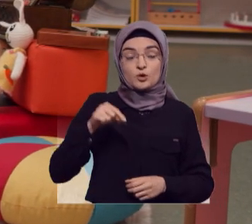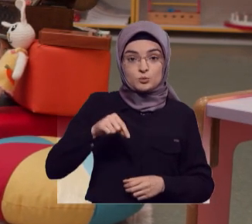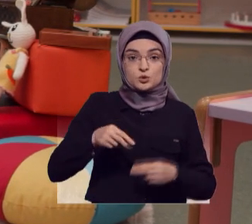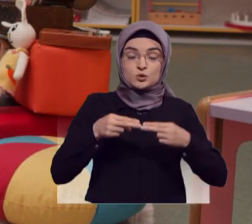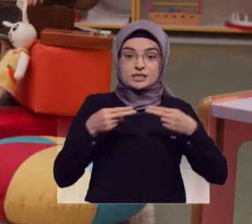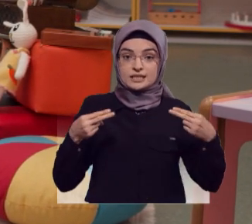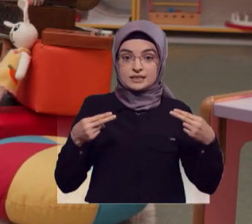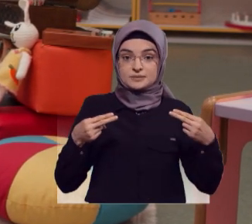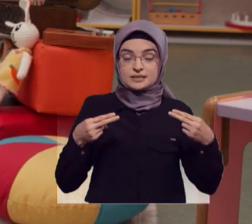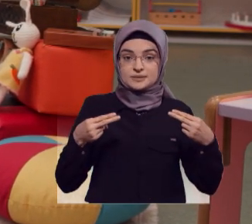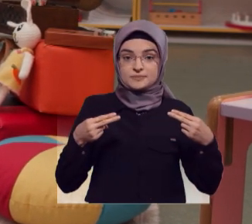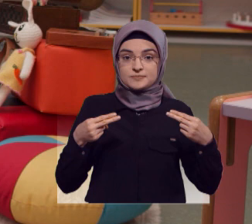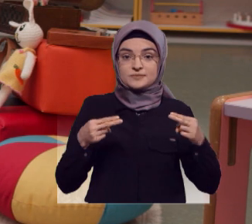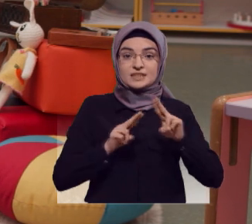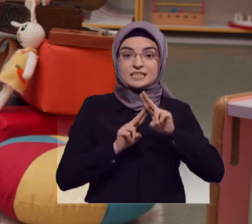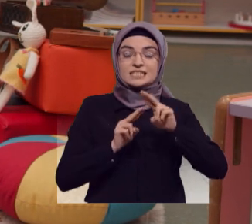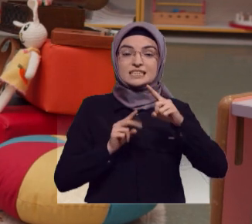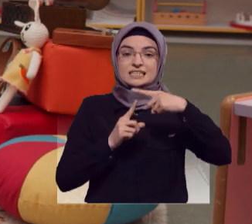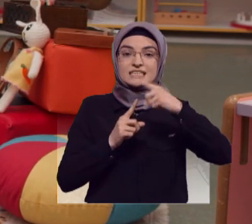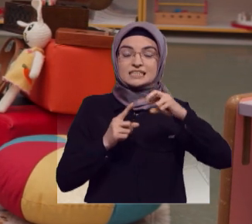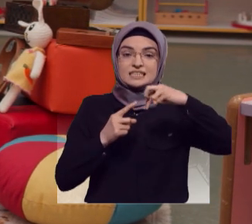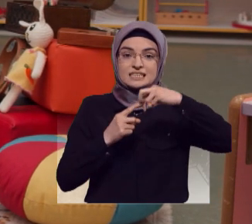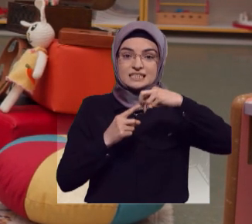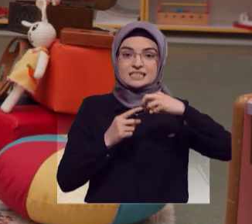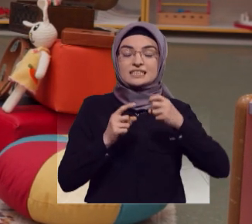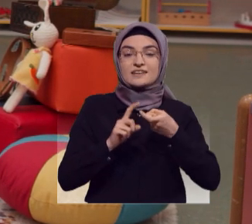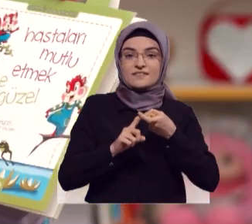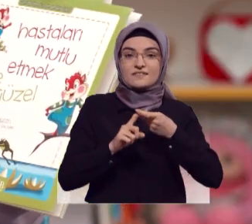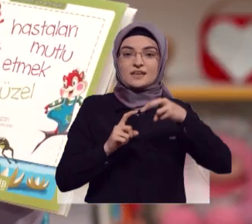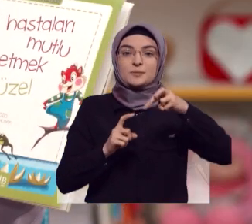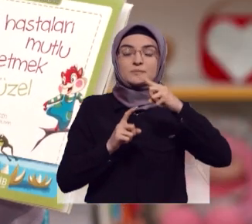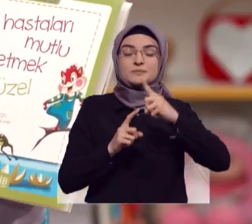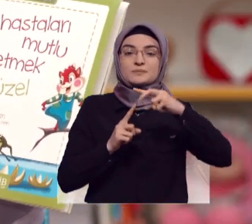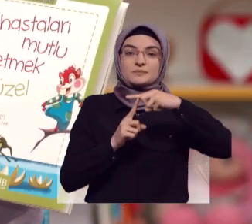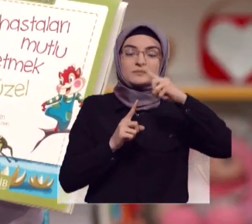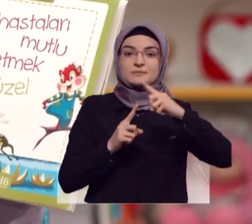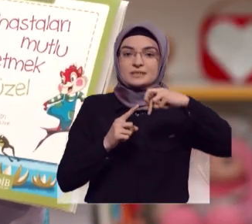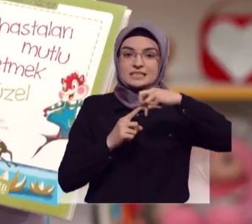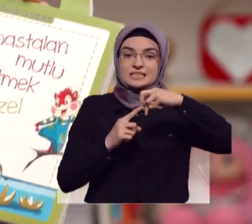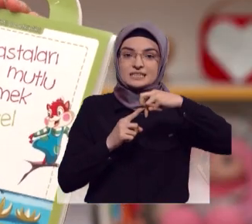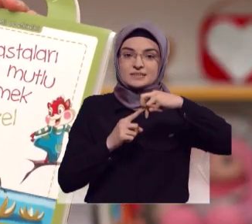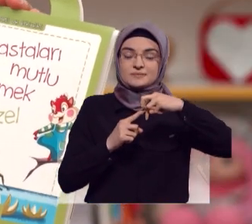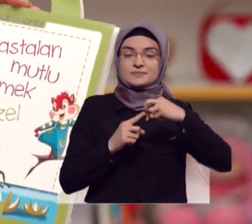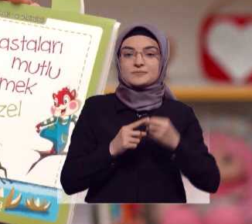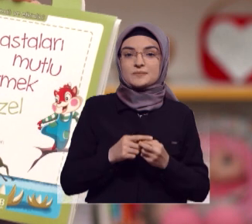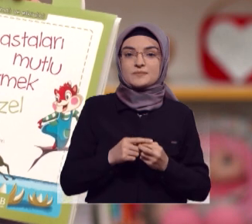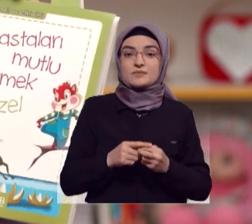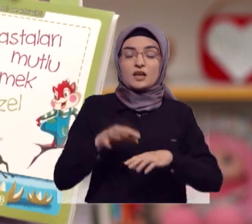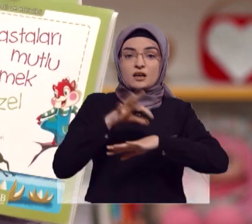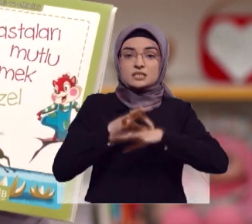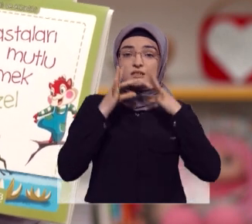Bugünkü hikayemiz Kıtır ile Pıtır'ın serisinden Hastalara Mutlu Etmek Ne Güzel